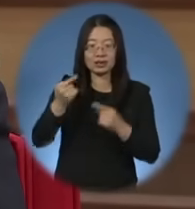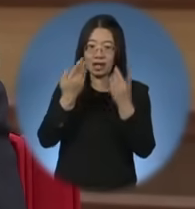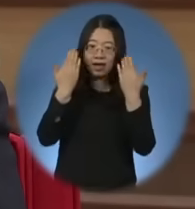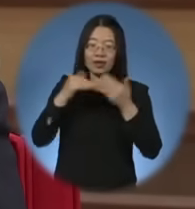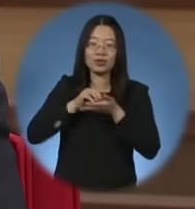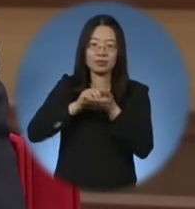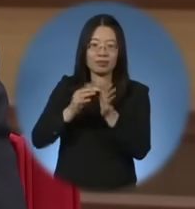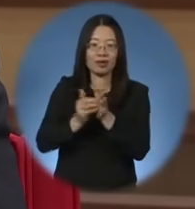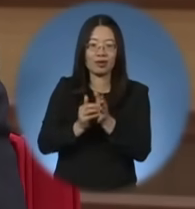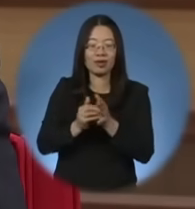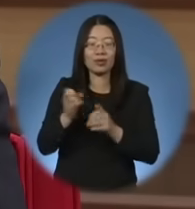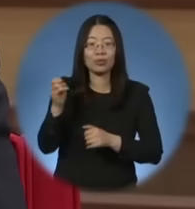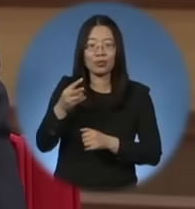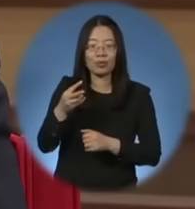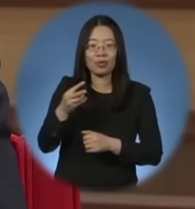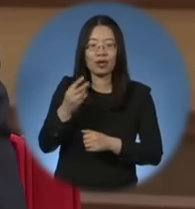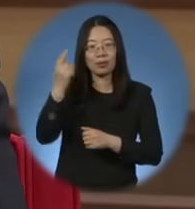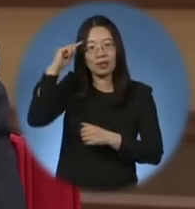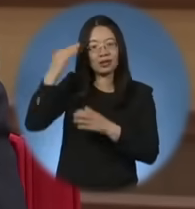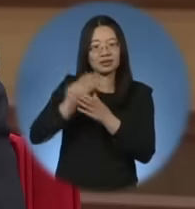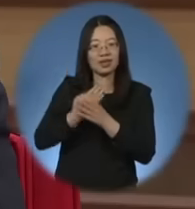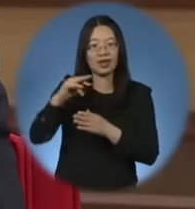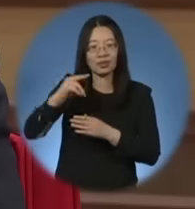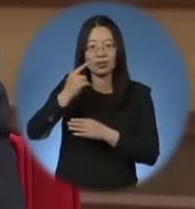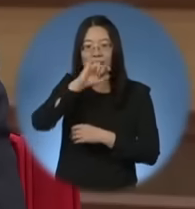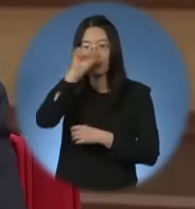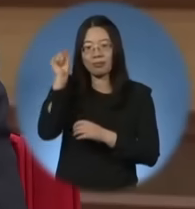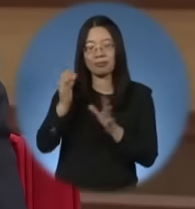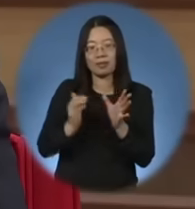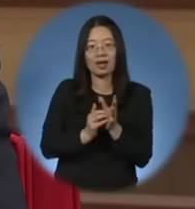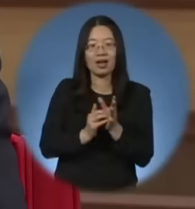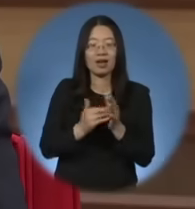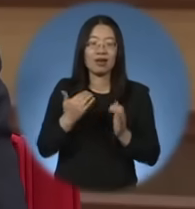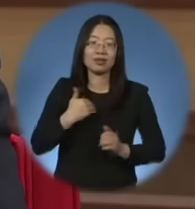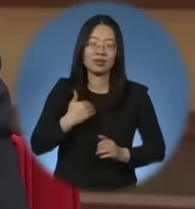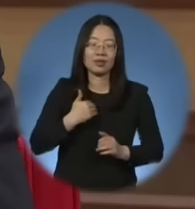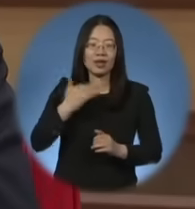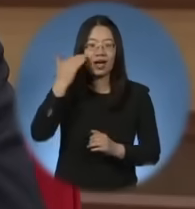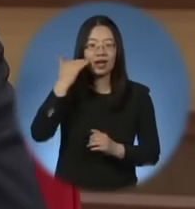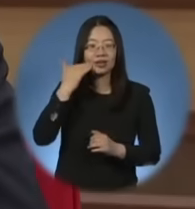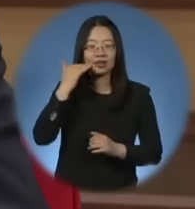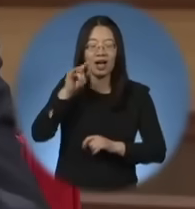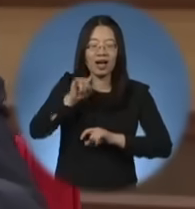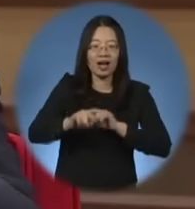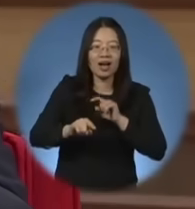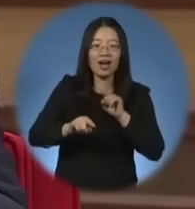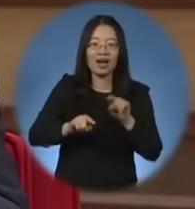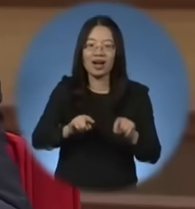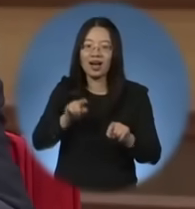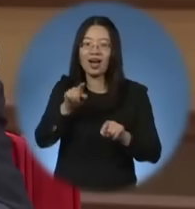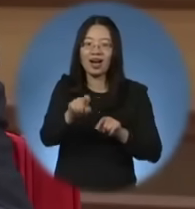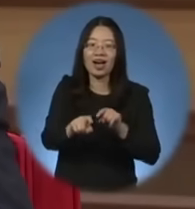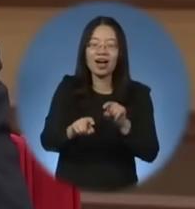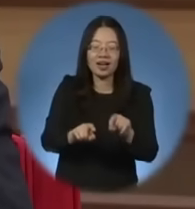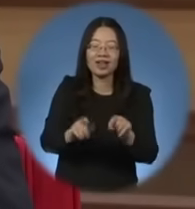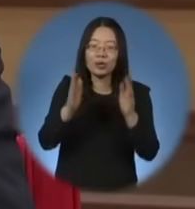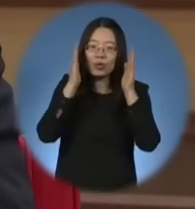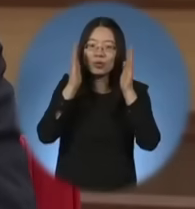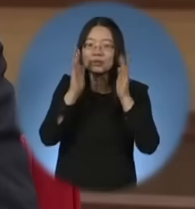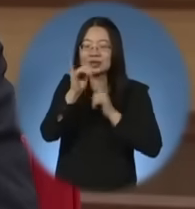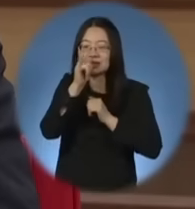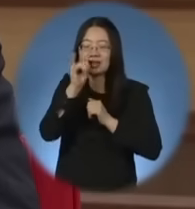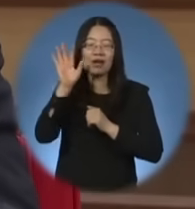대학교 갔습니다 또 거기는 박사도 했습니다 저는 한 걸음씩 한 걸음씩 한국학